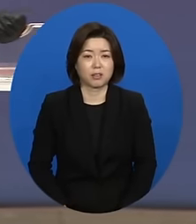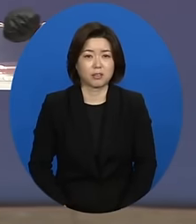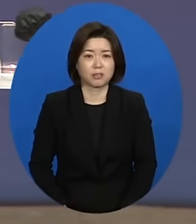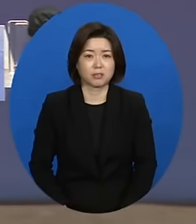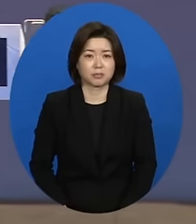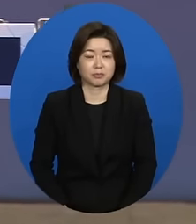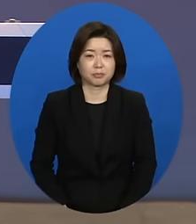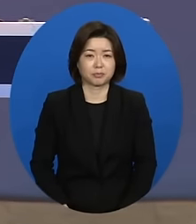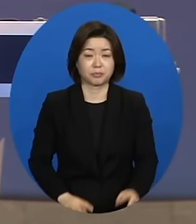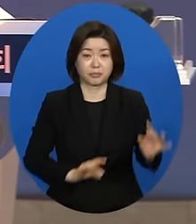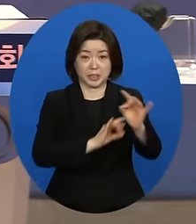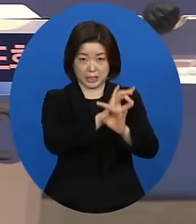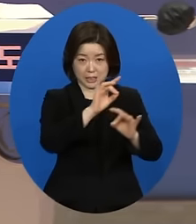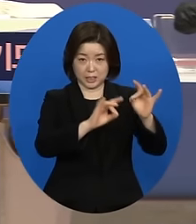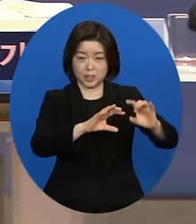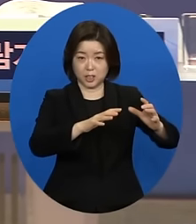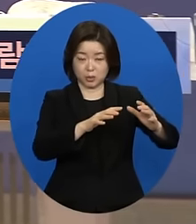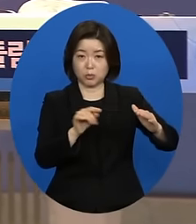태국에 가서